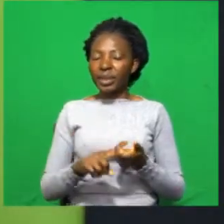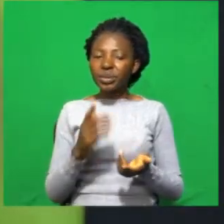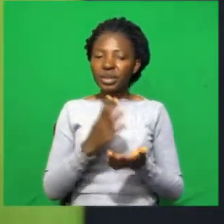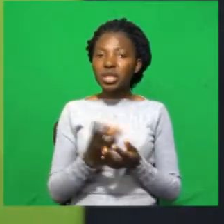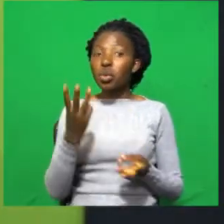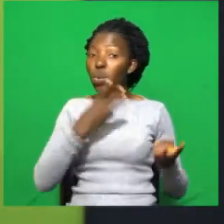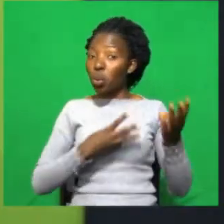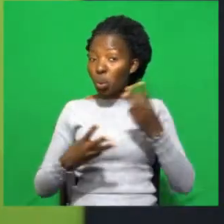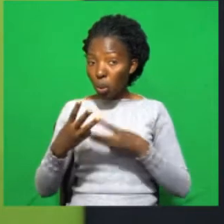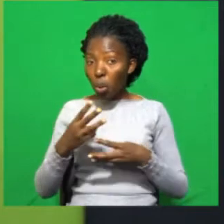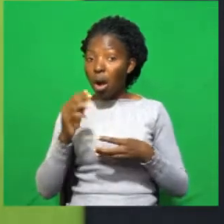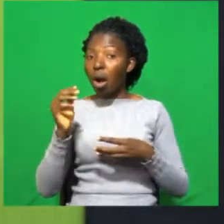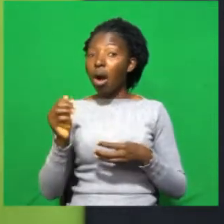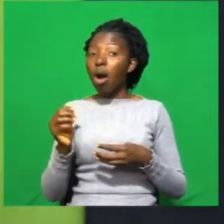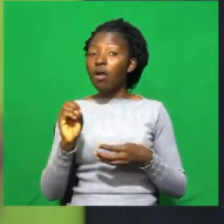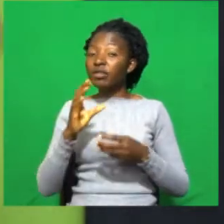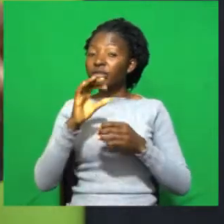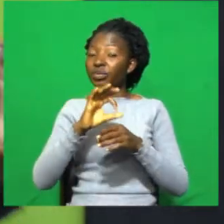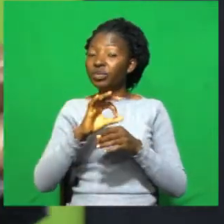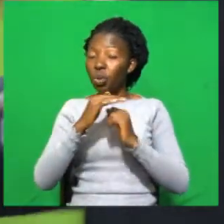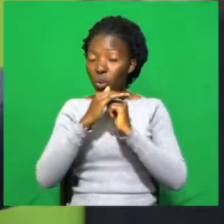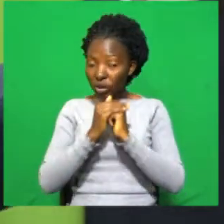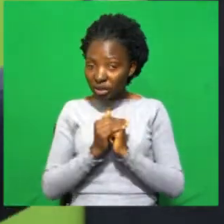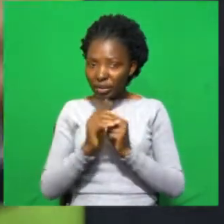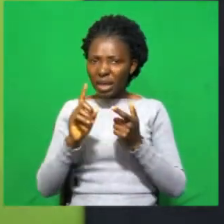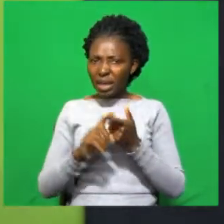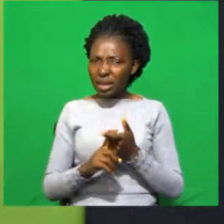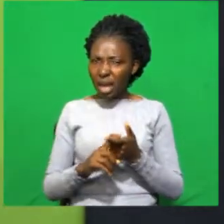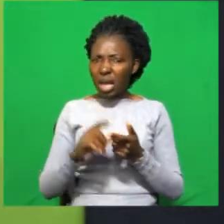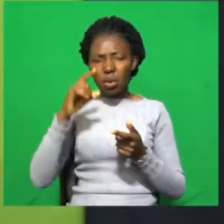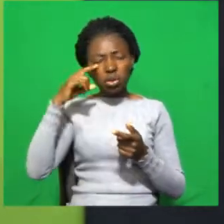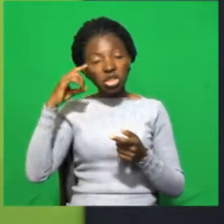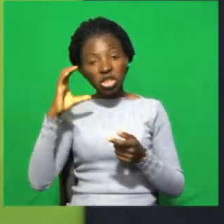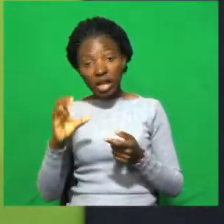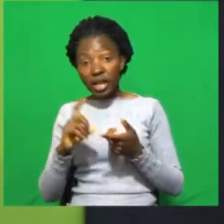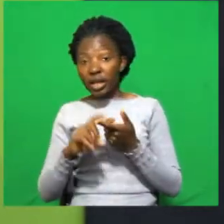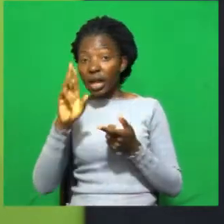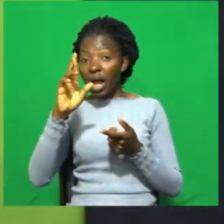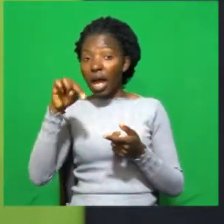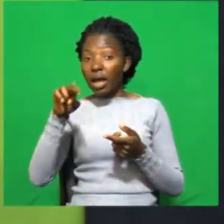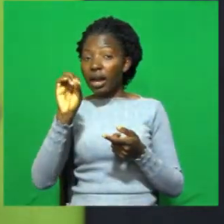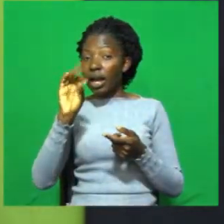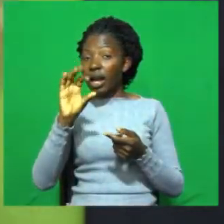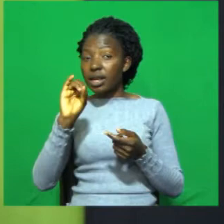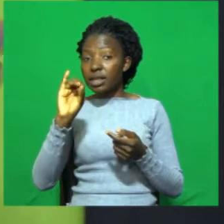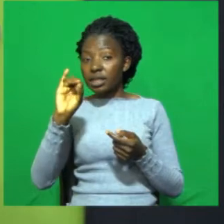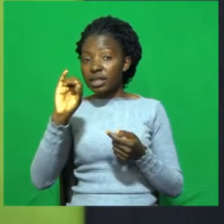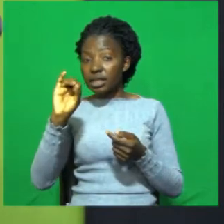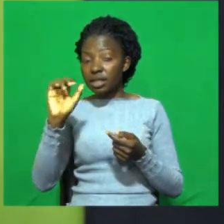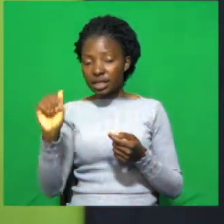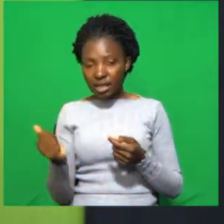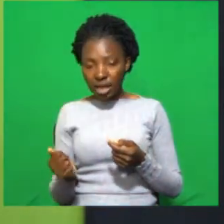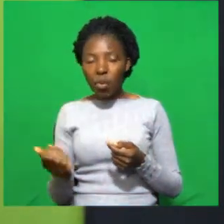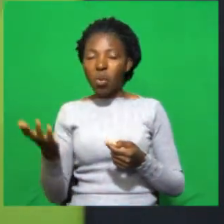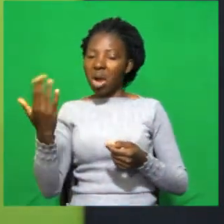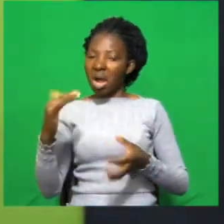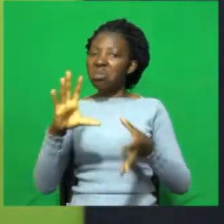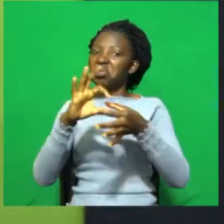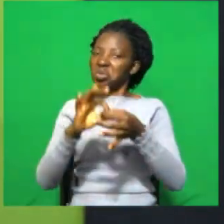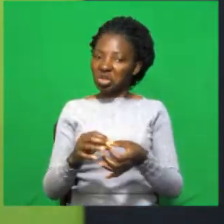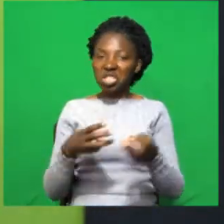hondo yaArmageddon. Hanzi Russia neChina dzobva dzapindira dzichirwa nani manje ichaitika hondo. Chandoda